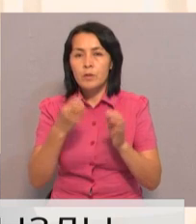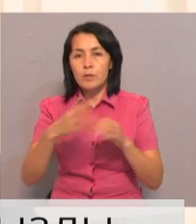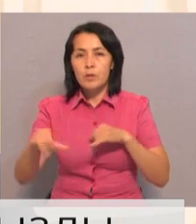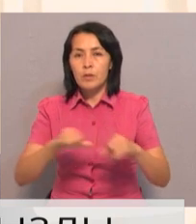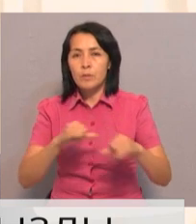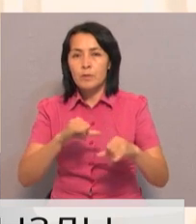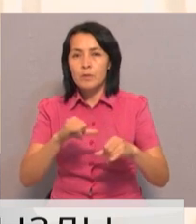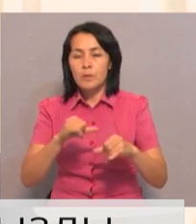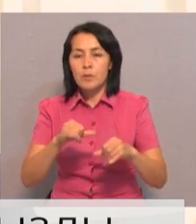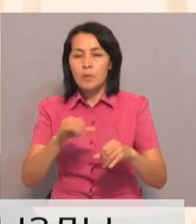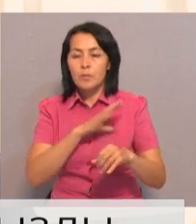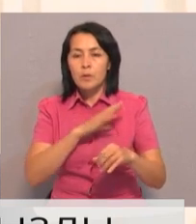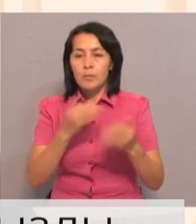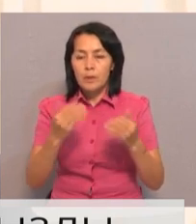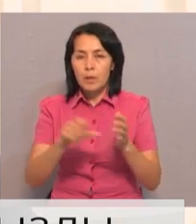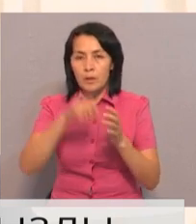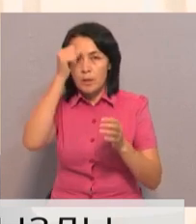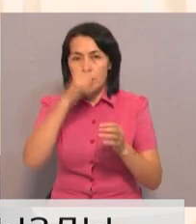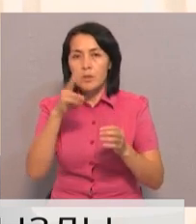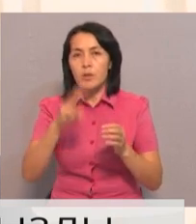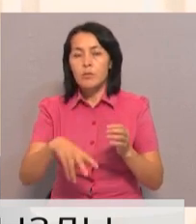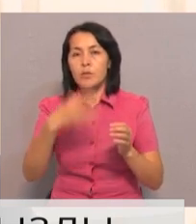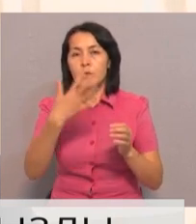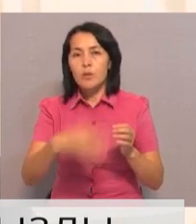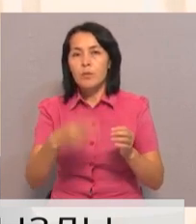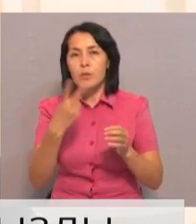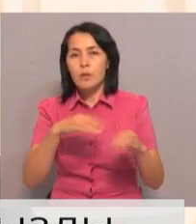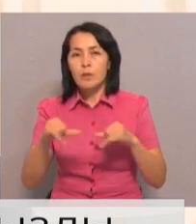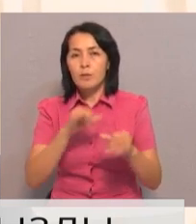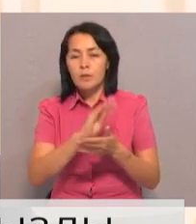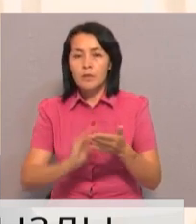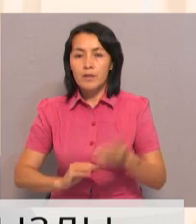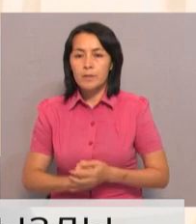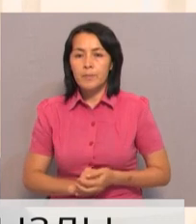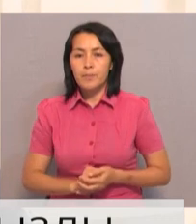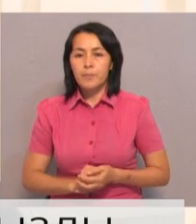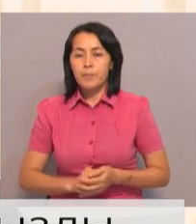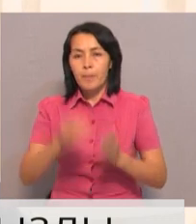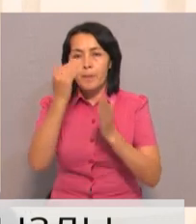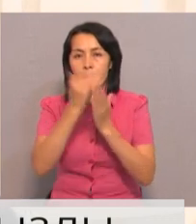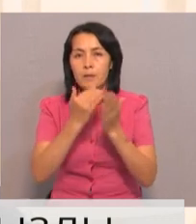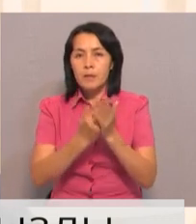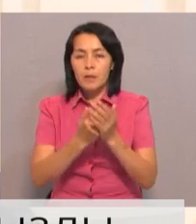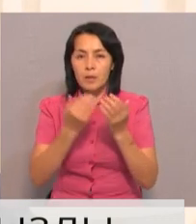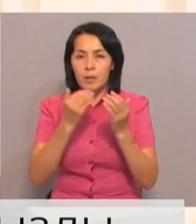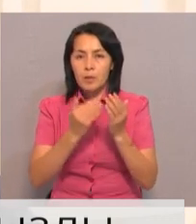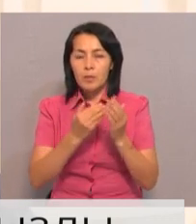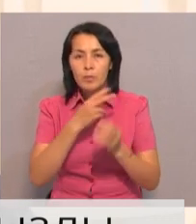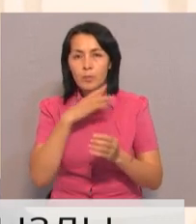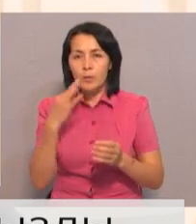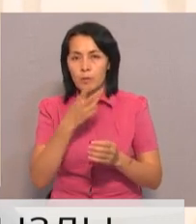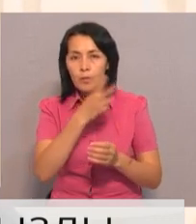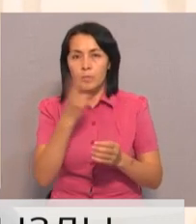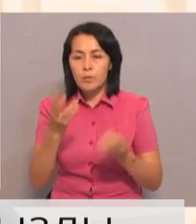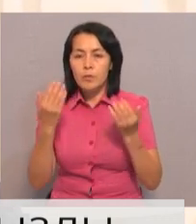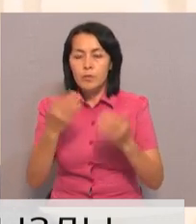қылмыстық іс қозғалса, биылғы 6 айдың ішінде 252 қылмыс тіркелген екен. Статистиканың артып келе жатқанын байқап отырсыздар.